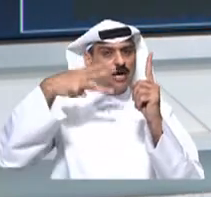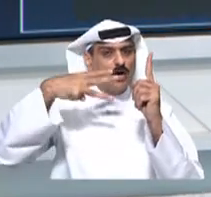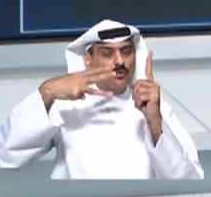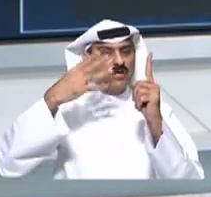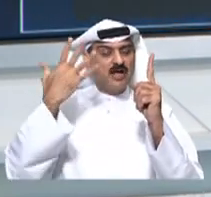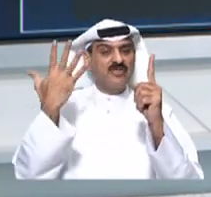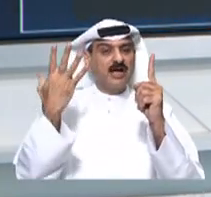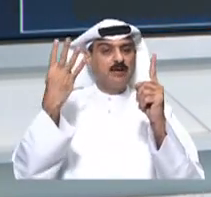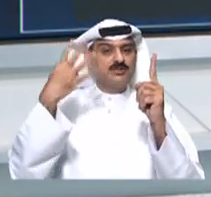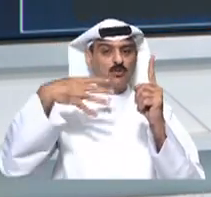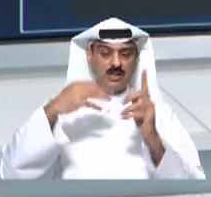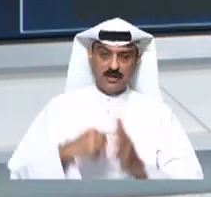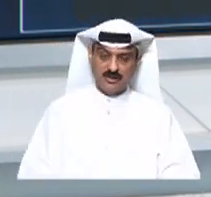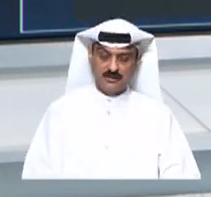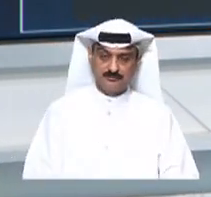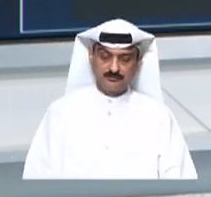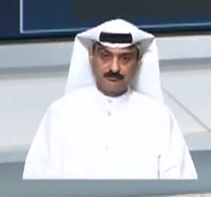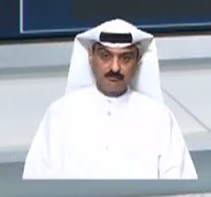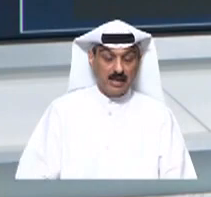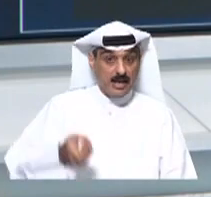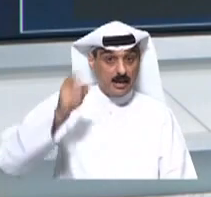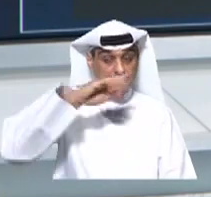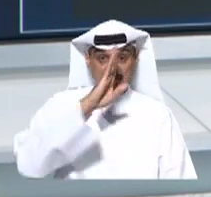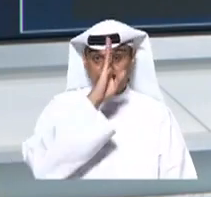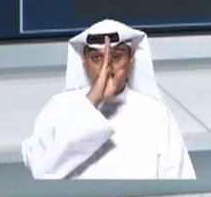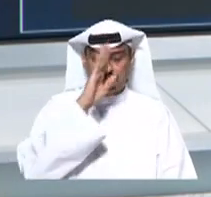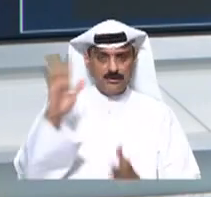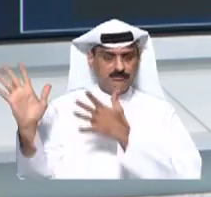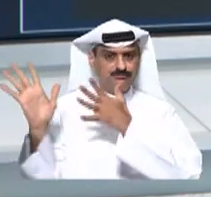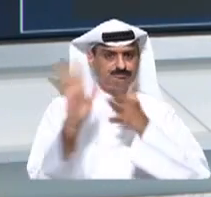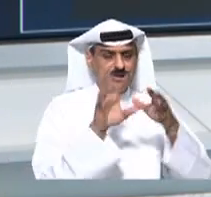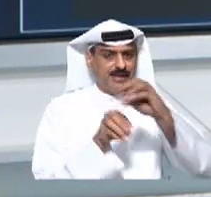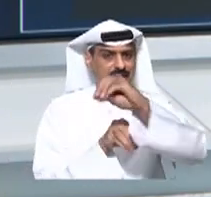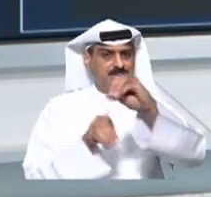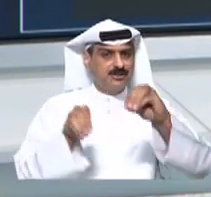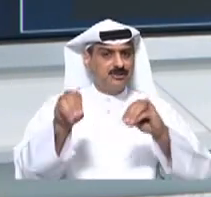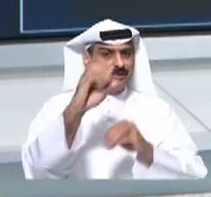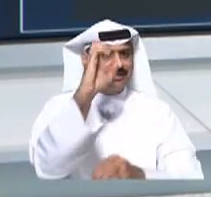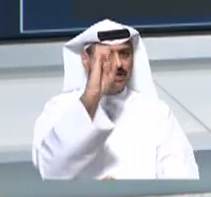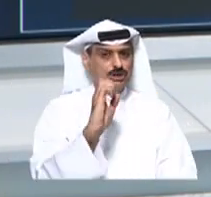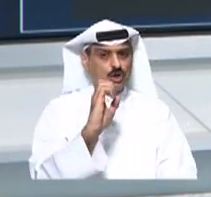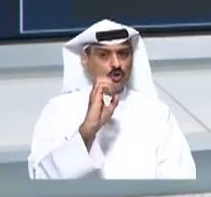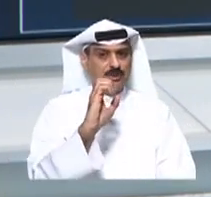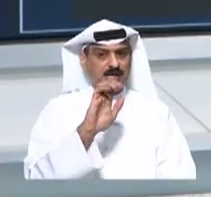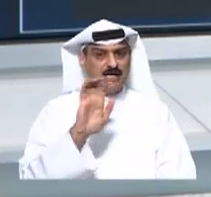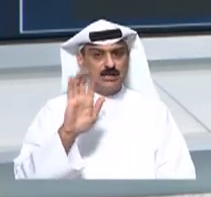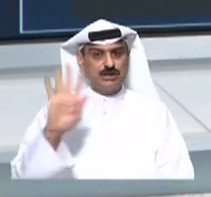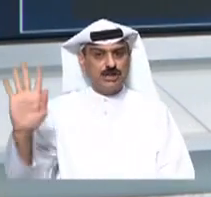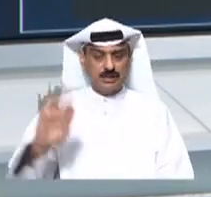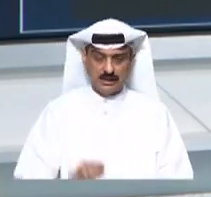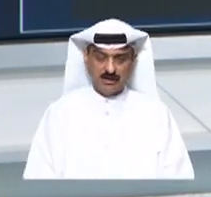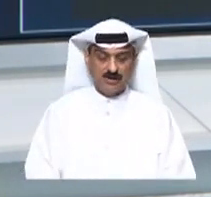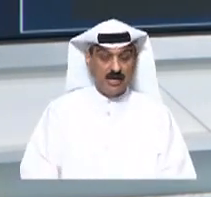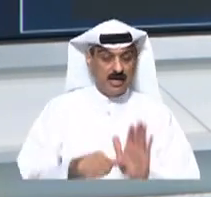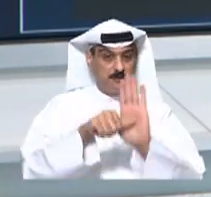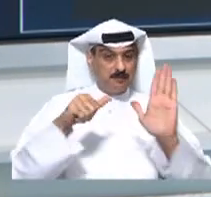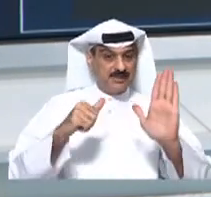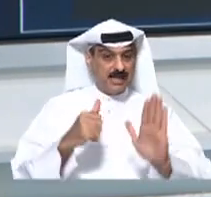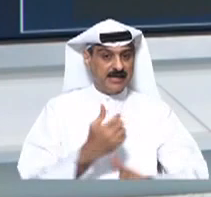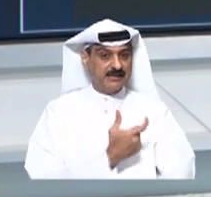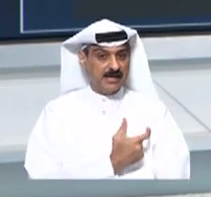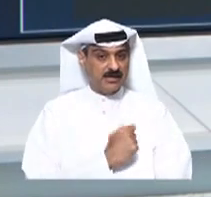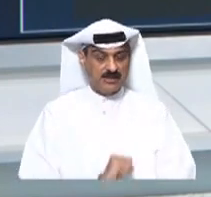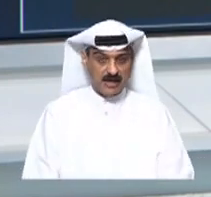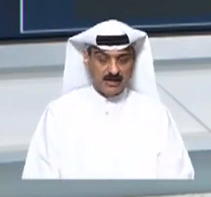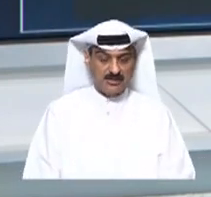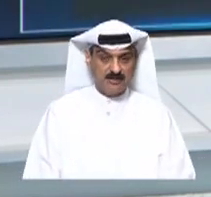35 درجة مئوية. باكر في يوم الاثنين الرياح متقلبة الاتجاه إلى جنوبية شرقية ابتداء من يوم الثلاثة وما تبقى من